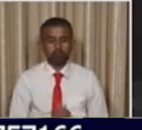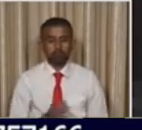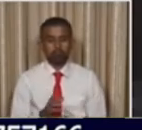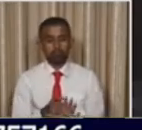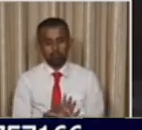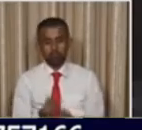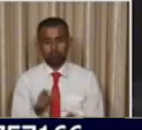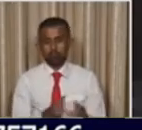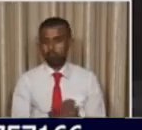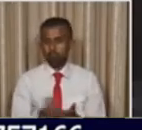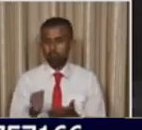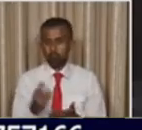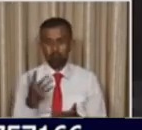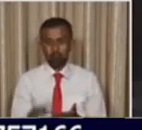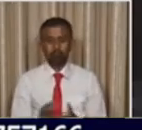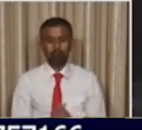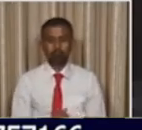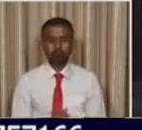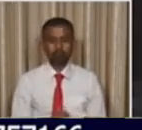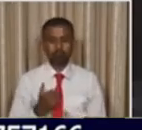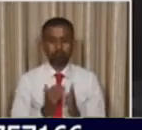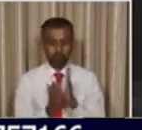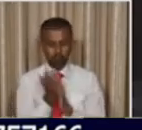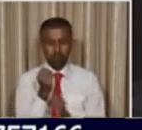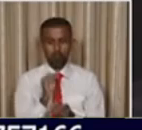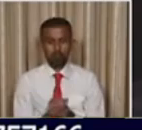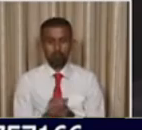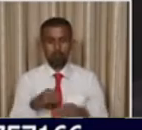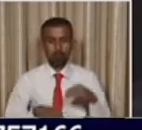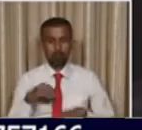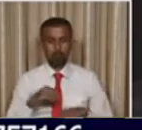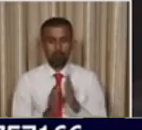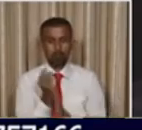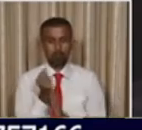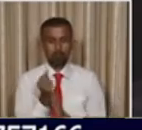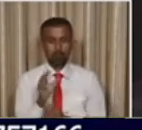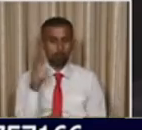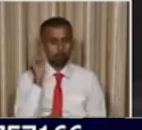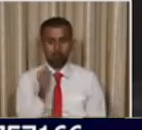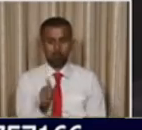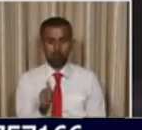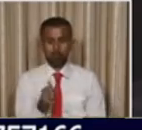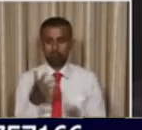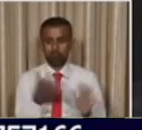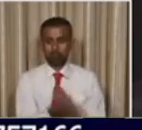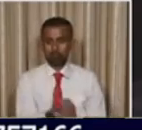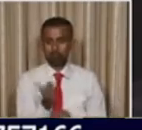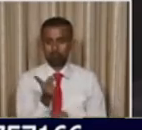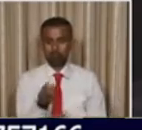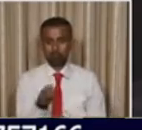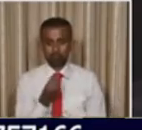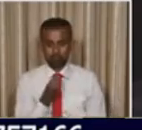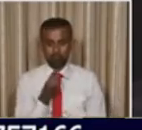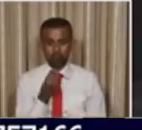நீக்கி எங்களுடைய உரிமைகளை, அரசியல் உரிமைகளை அங்கீகரிக்கின்ற அதே நேரத்திலே தவறுகளுக்கு தண்டனை வழங்குவதற்கும் நீங்கள் முன்வர வேண்டும். நாங்கள் சிங்கள மக்களோடு,